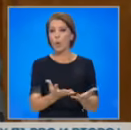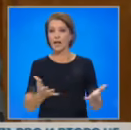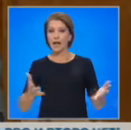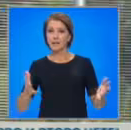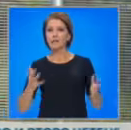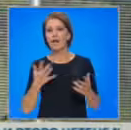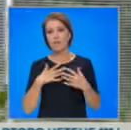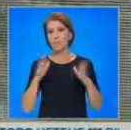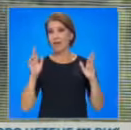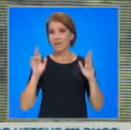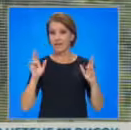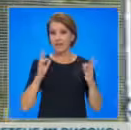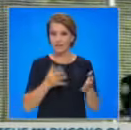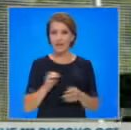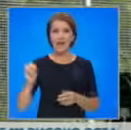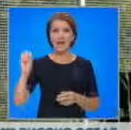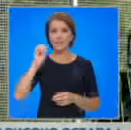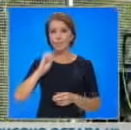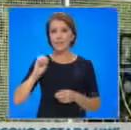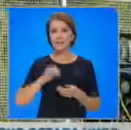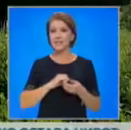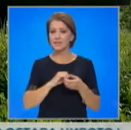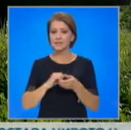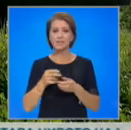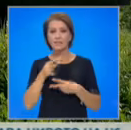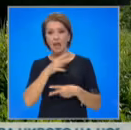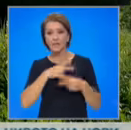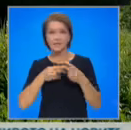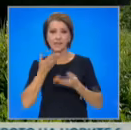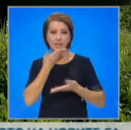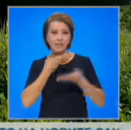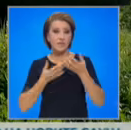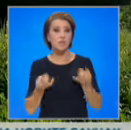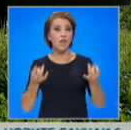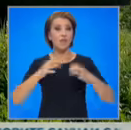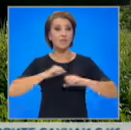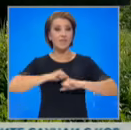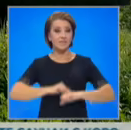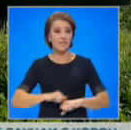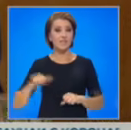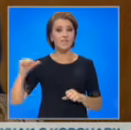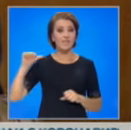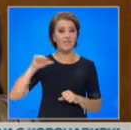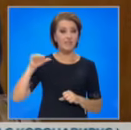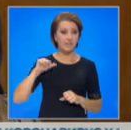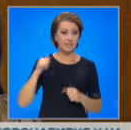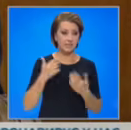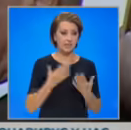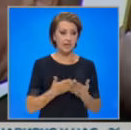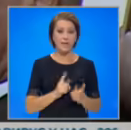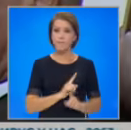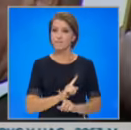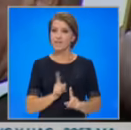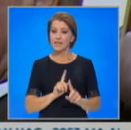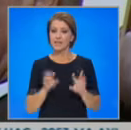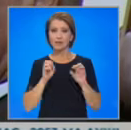още по-надежно. Европейският съюз търси диалог с новата власт в Афганистан по няколко основни въпроса, съобщи външният министър. Да не се